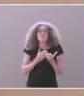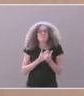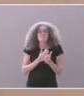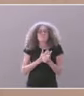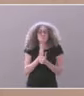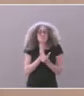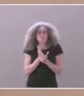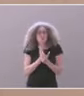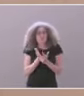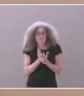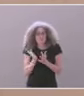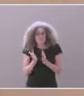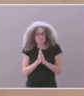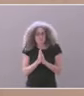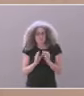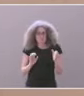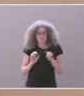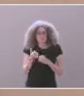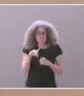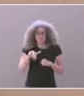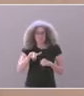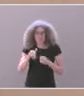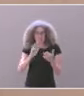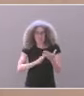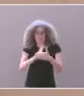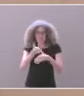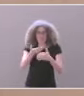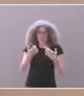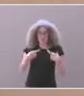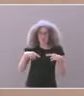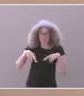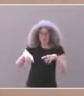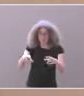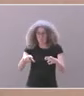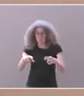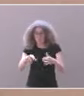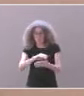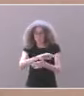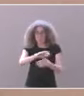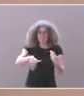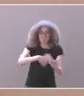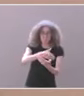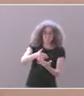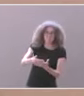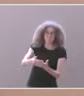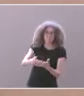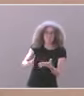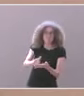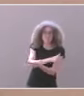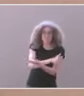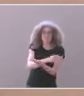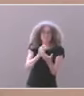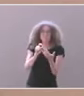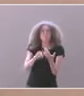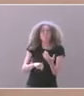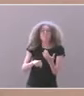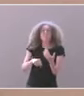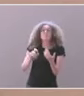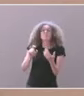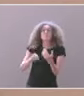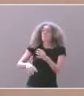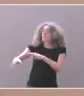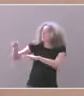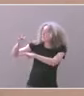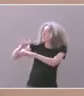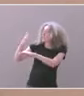viaire va voir le jour pour supprimer cette entrée très routière et imperméabilisée et pour connecter le quartier au reste de la ville. Un grand